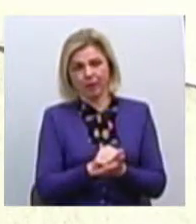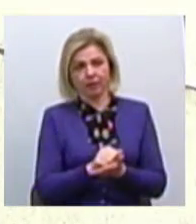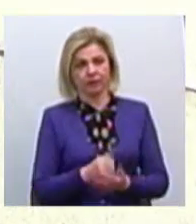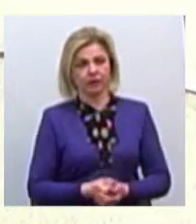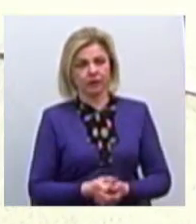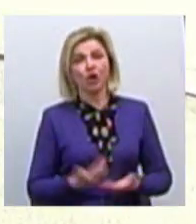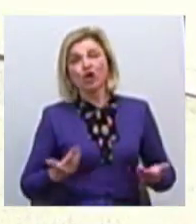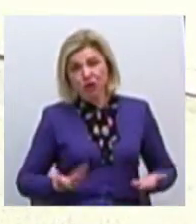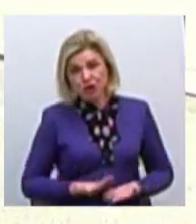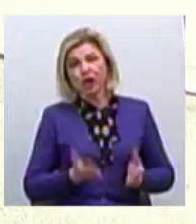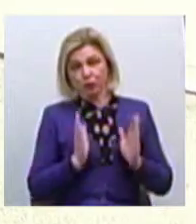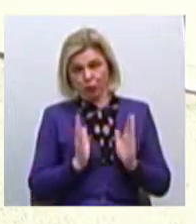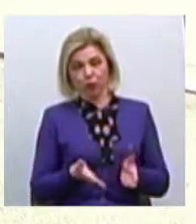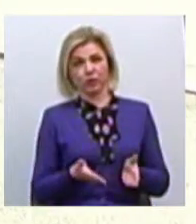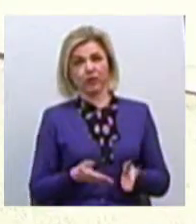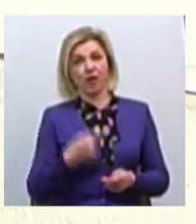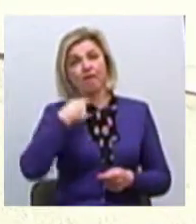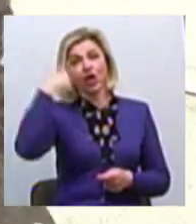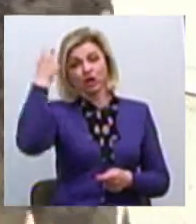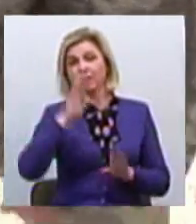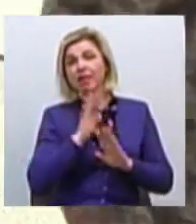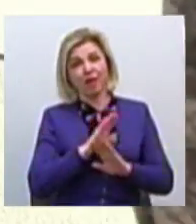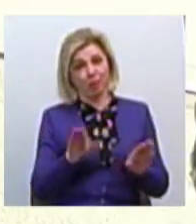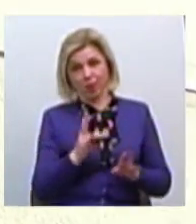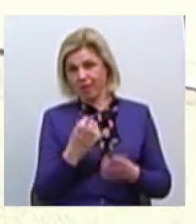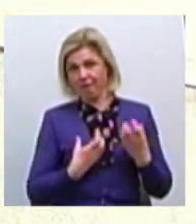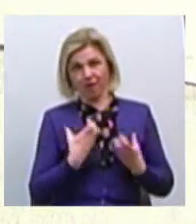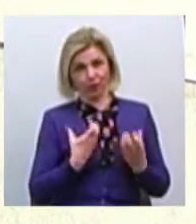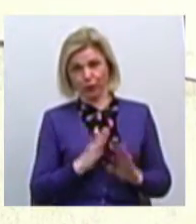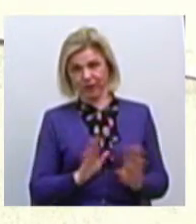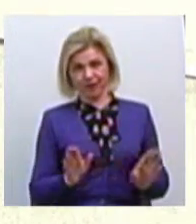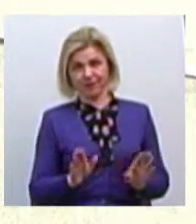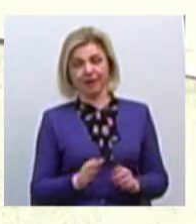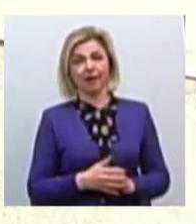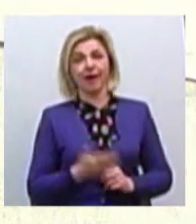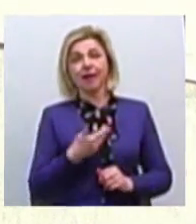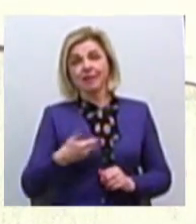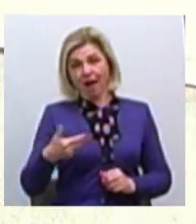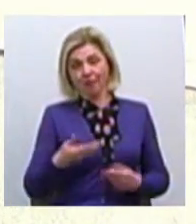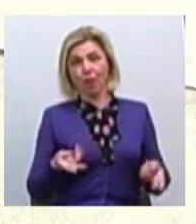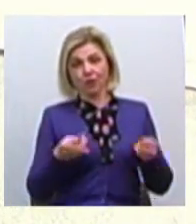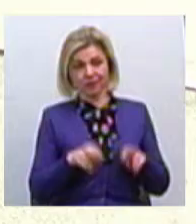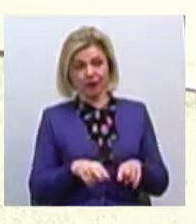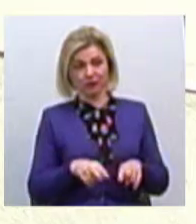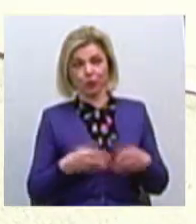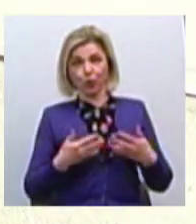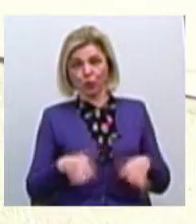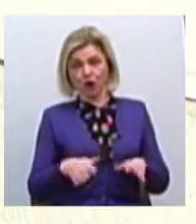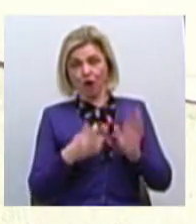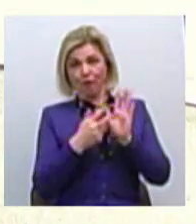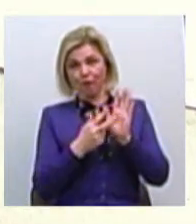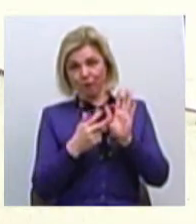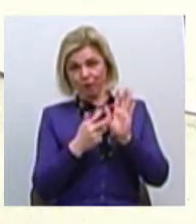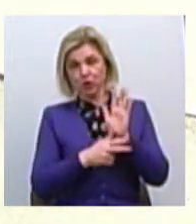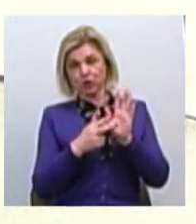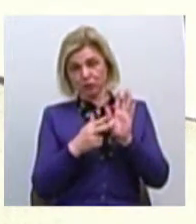Жить будем, вешаться не буду. Не волнуйтесь, это самое. Нам-то осталось уже, это, уже восьмой десяток,